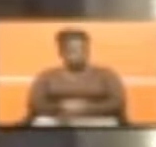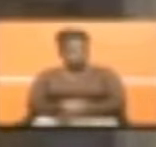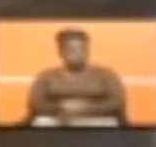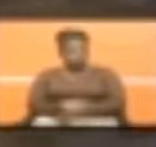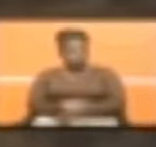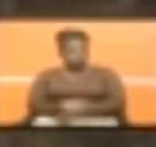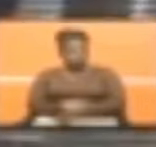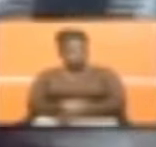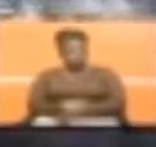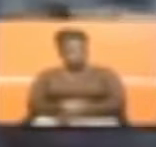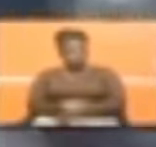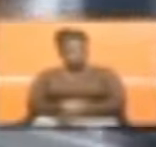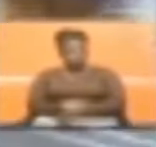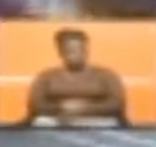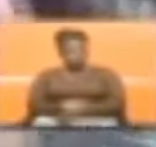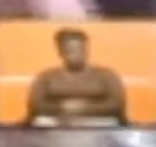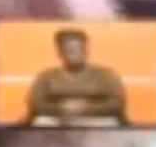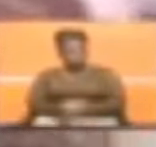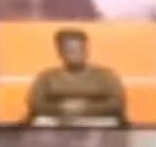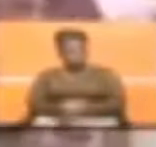open